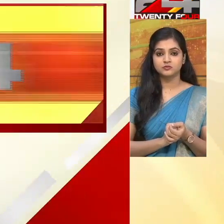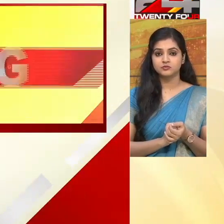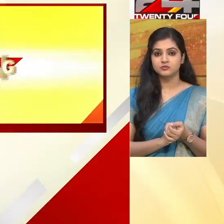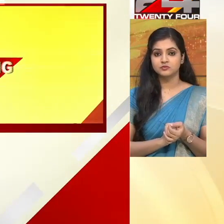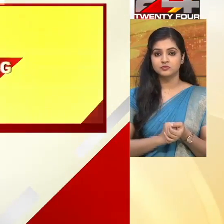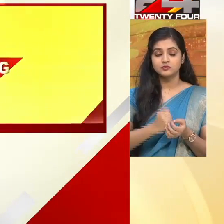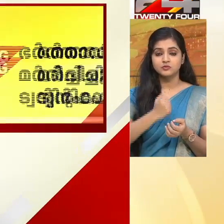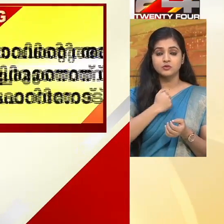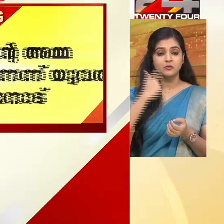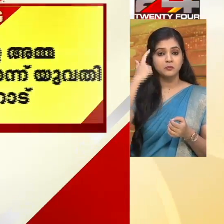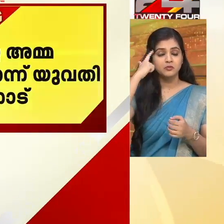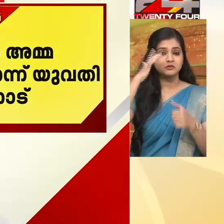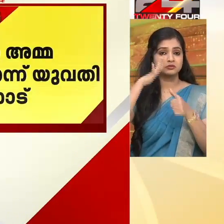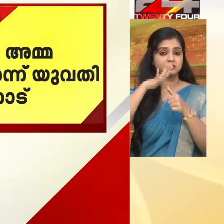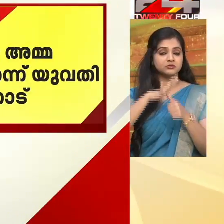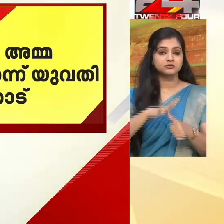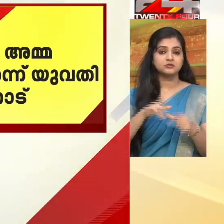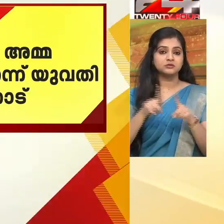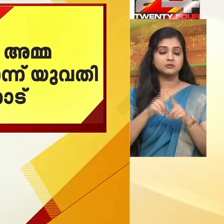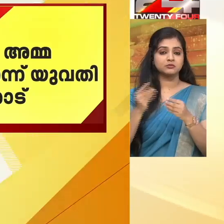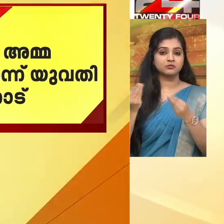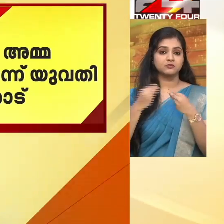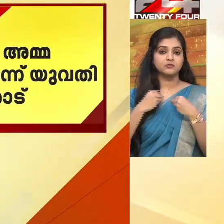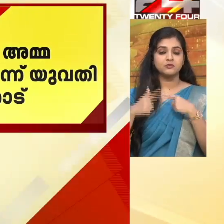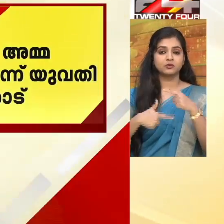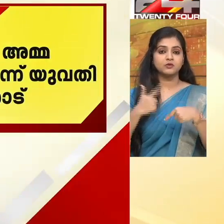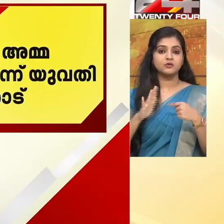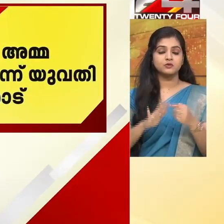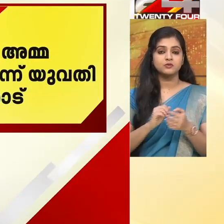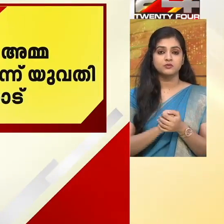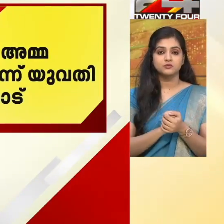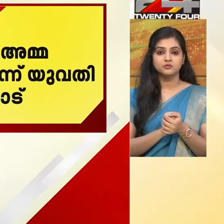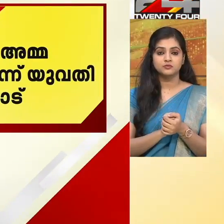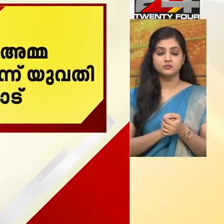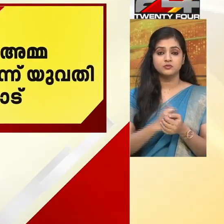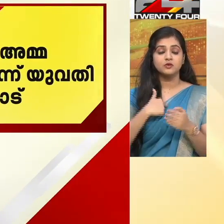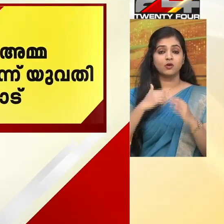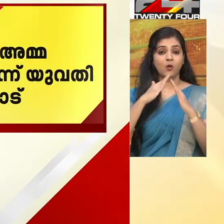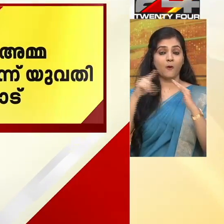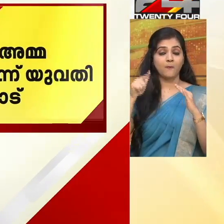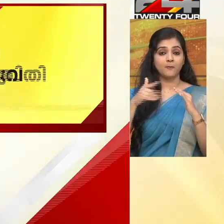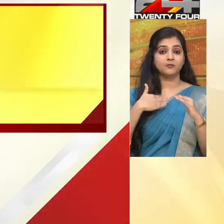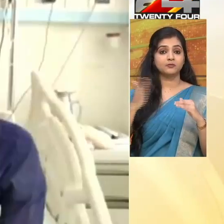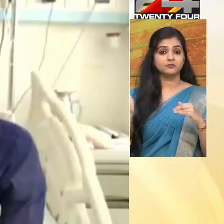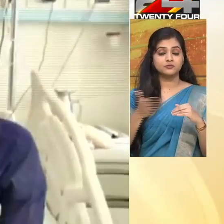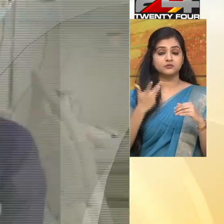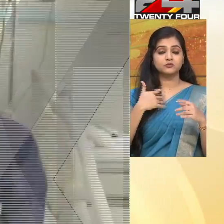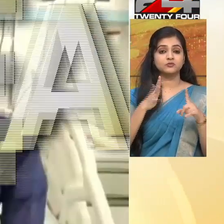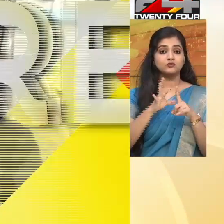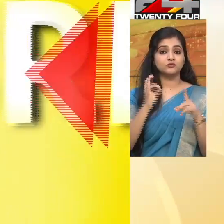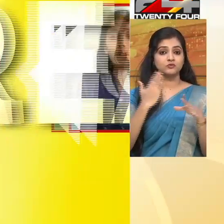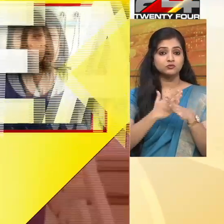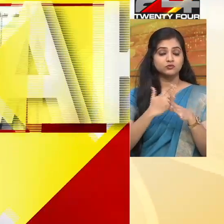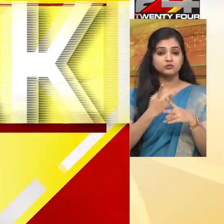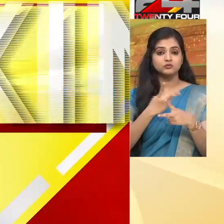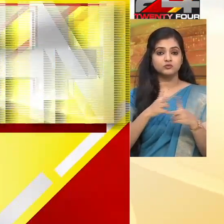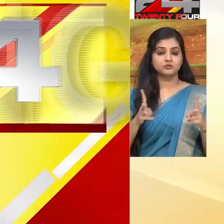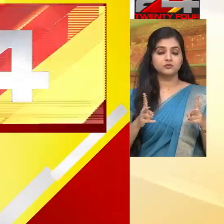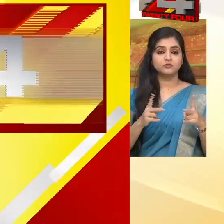അവർ മാനസികമായിട്ട് ഒരുപാട് തളർത്തി. അതുകൊണ്ടാണ് ഞാൻ അവിടെ അടിച്ച ഭാര്യ എന്നെ പേരിൽ ഈ